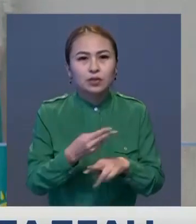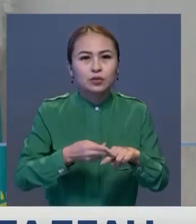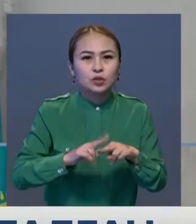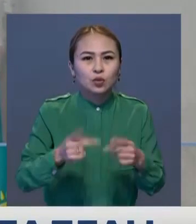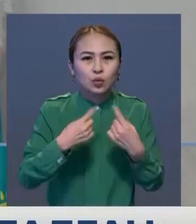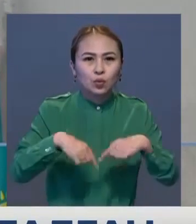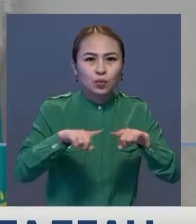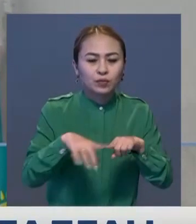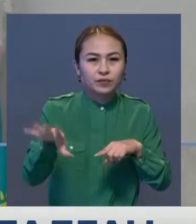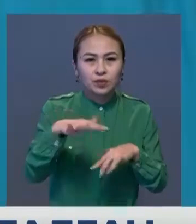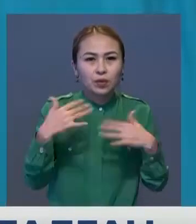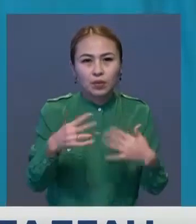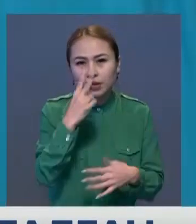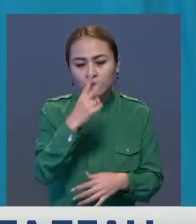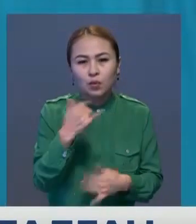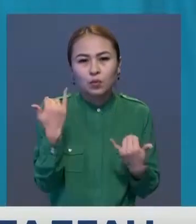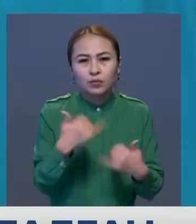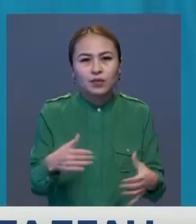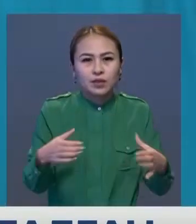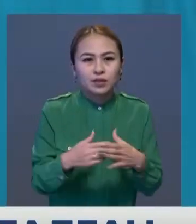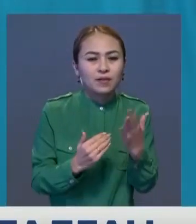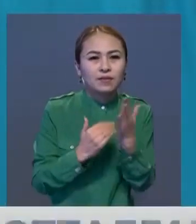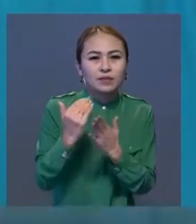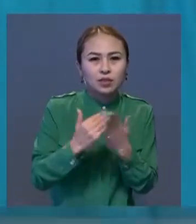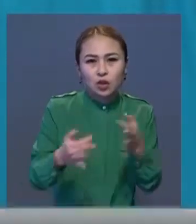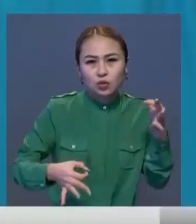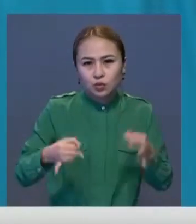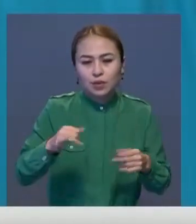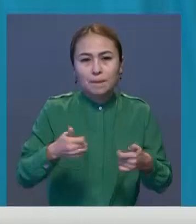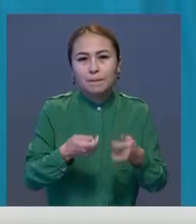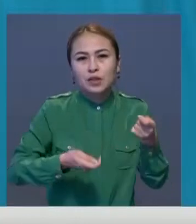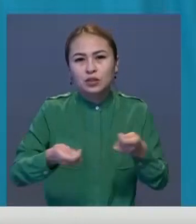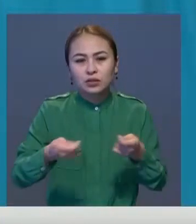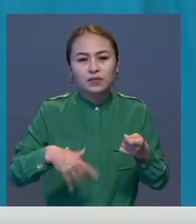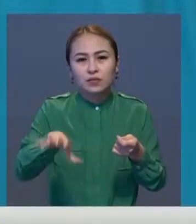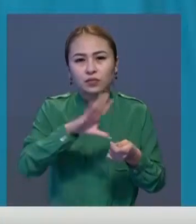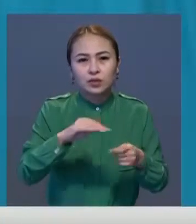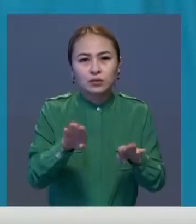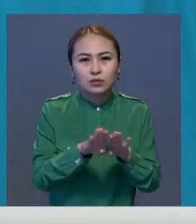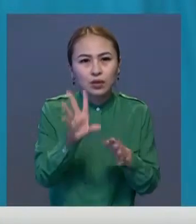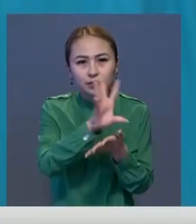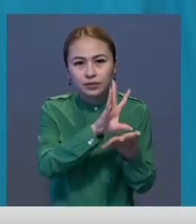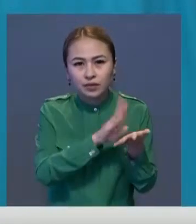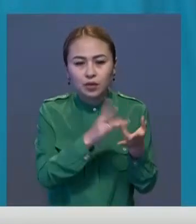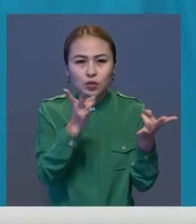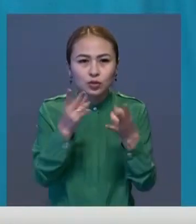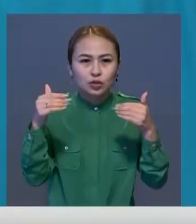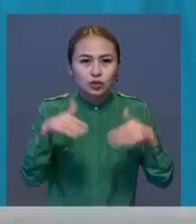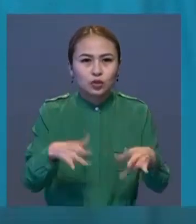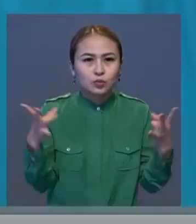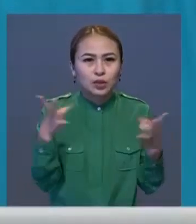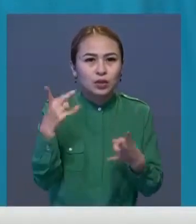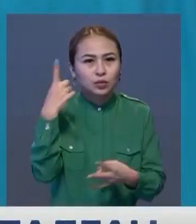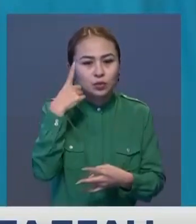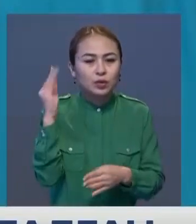қоғамды теңселтіп кетті. Жоғарғы сот кеңесінің және жоғарғы соттың басшылықтары осы оқиғадан сабақ алып, қажетті шешім шығаруы керек